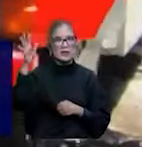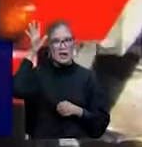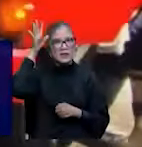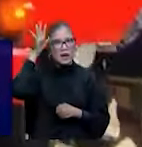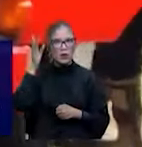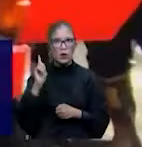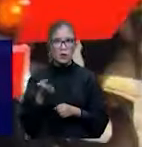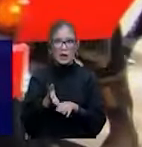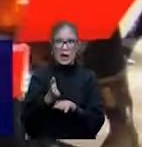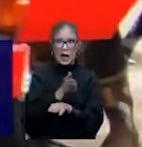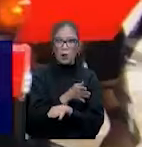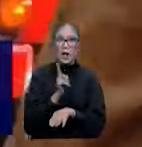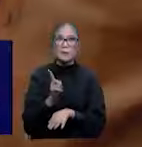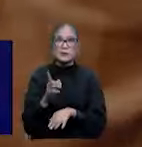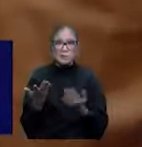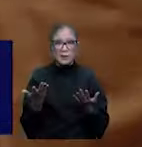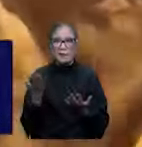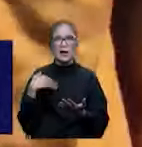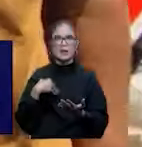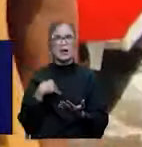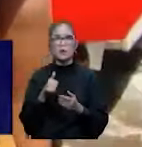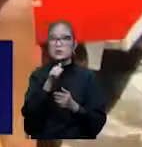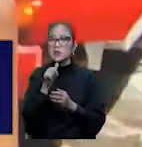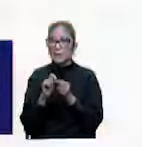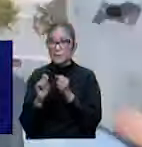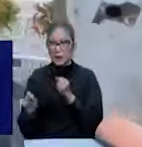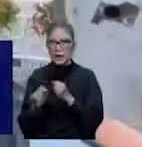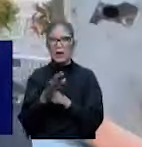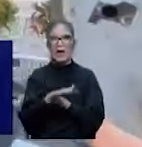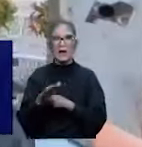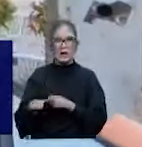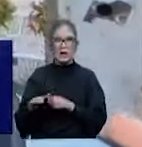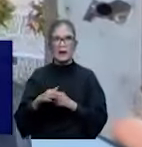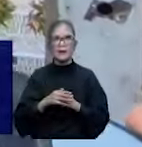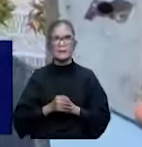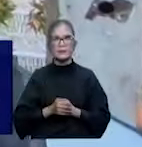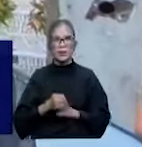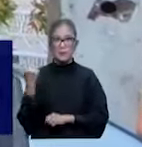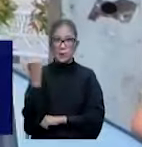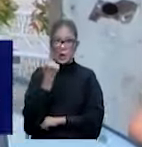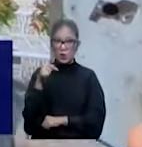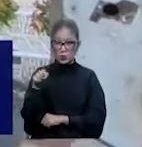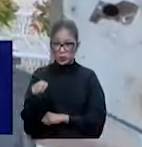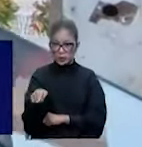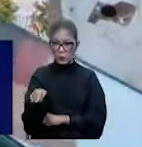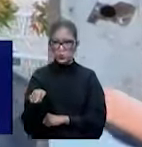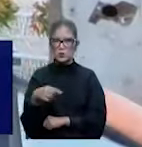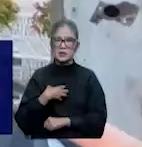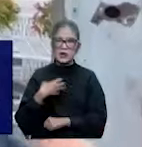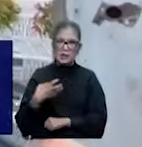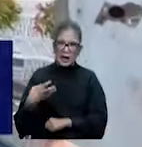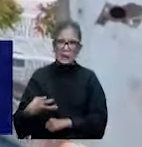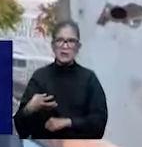awal isunya tuh. Yang bakar siapa? Anaknya, Pak. Anaknya? Bahwa pelaku ini diduga sakit hati